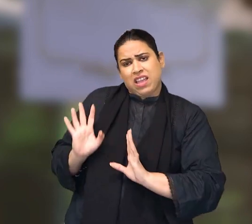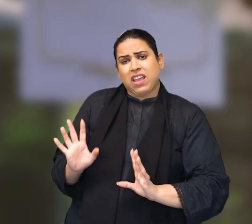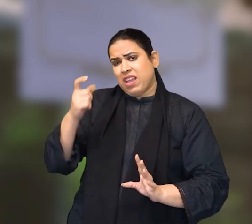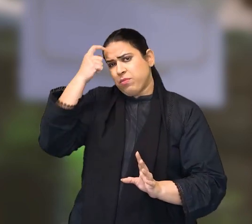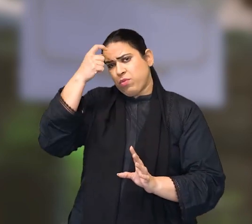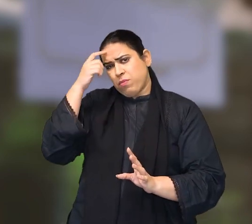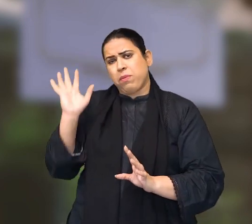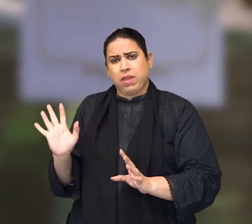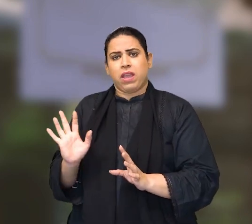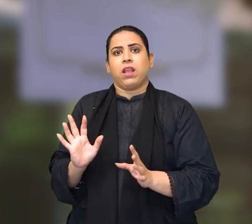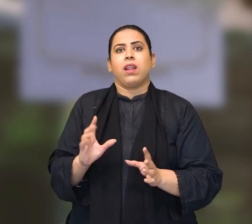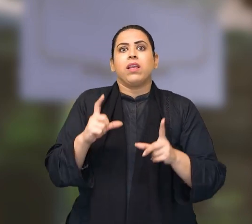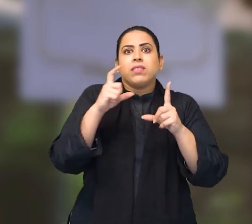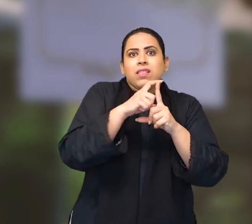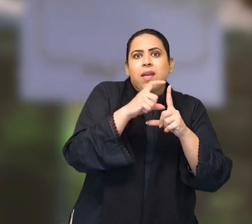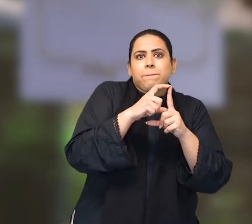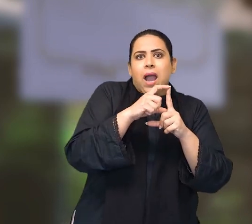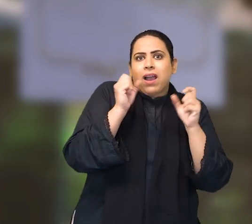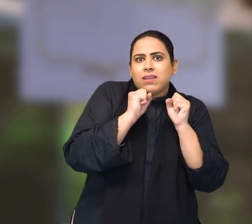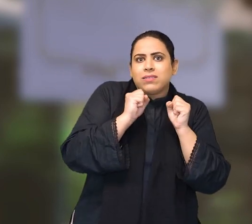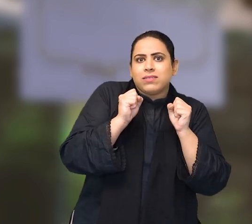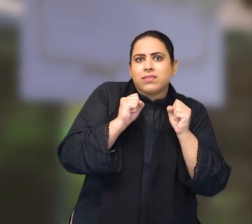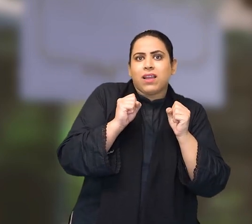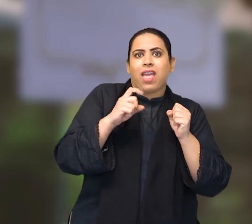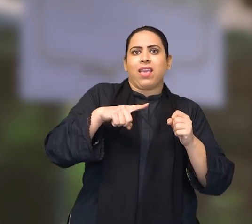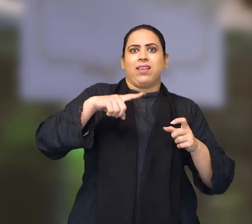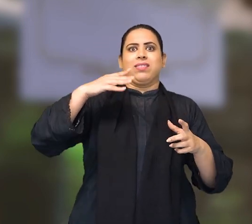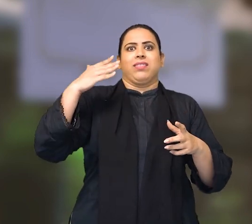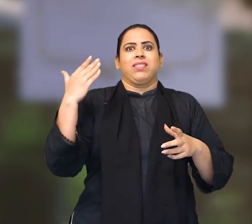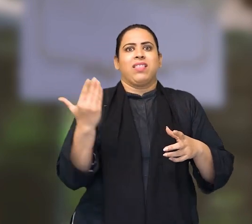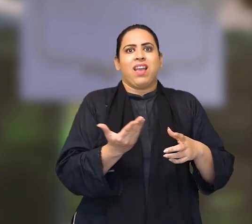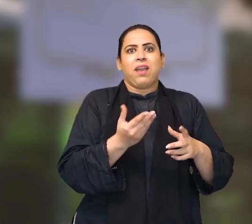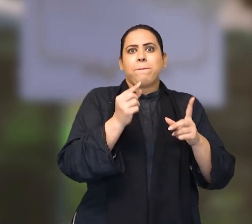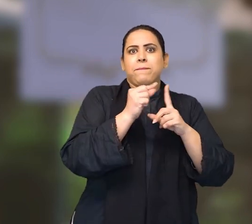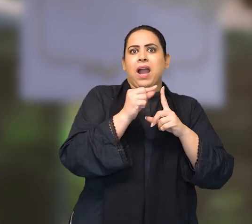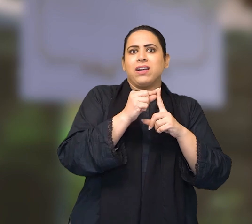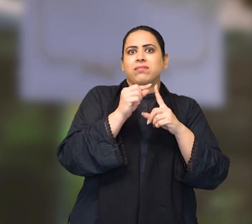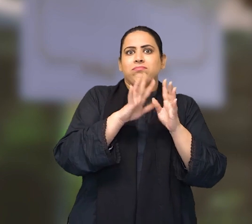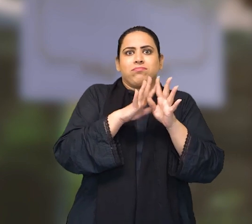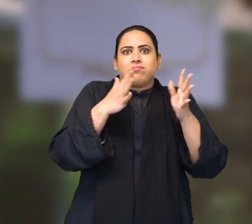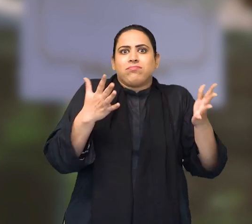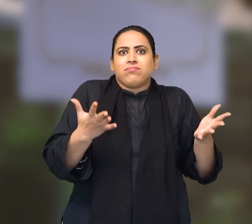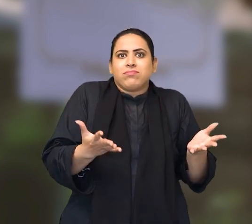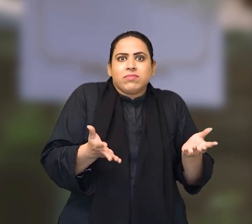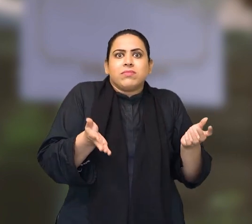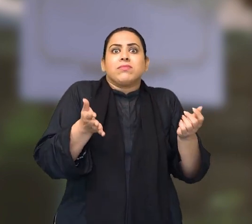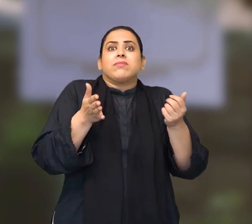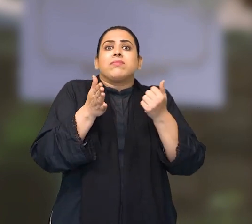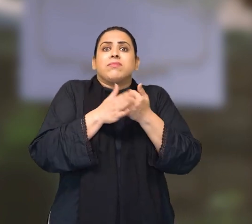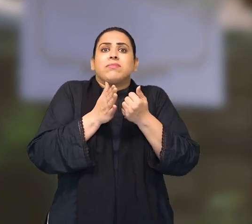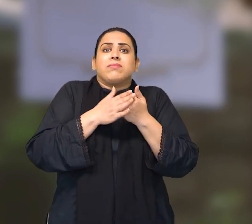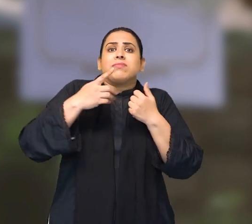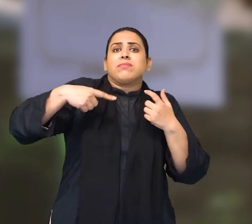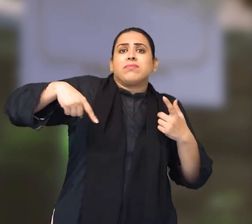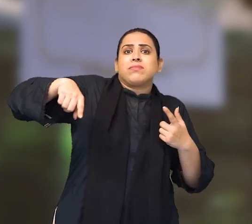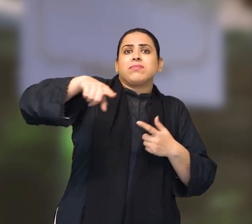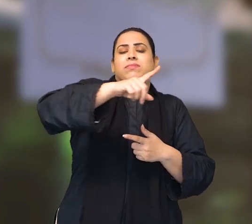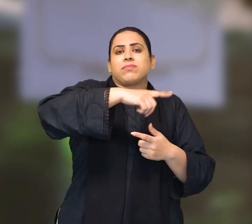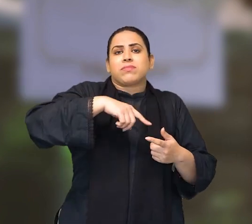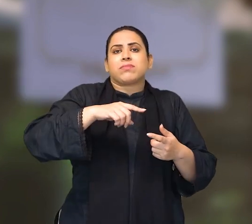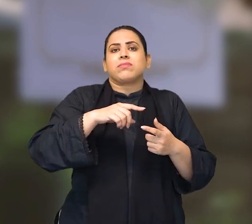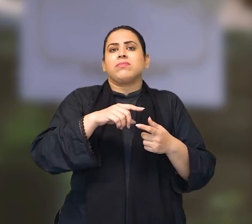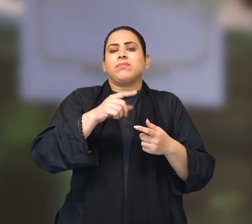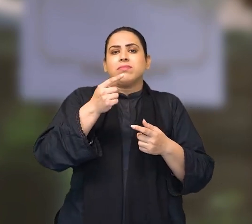और सब चीज़ें जो भी है, बट जैसे दिसंबर आता है एक नया ही पाकिस्तान का चैप्टर आपको नज़र आता है.